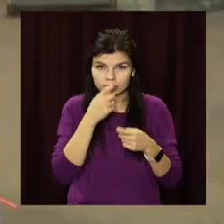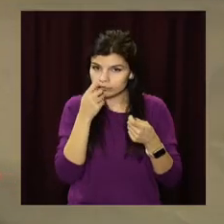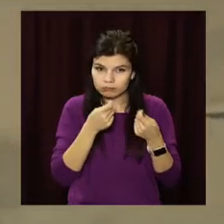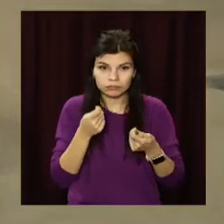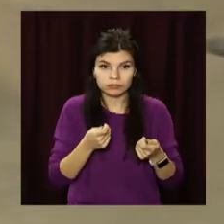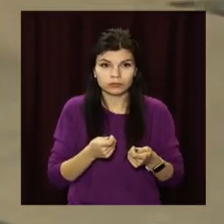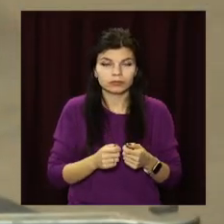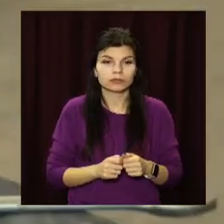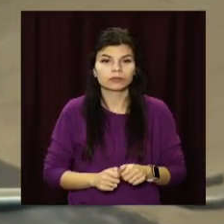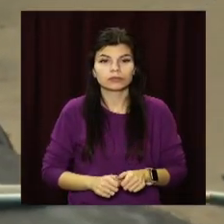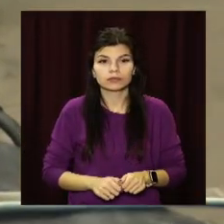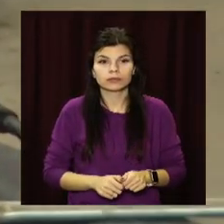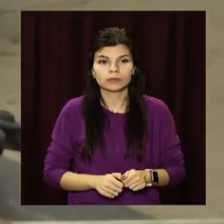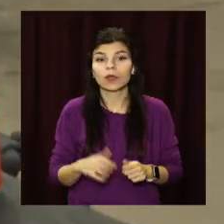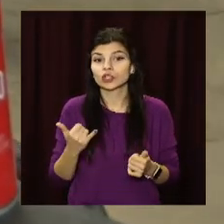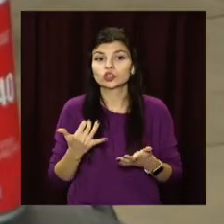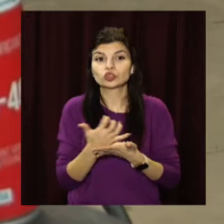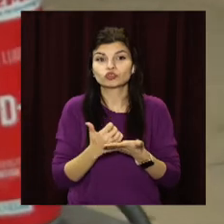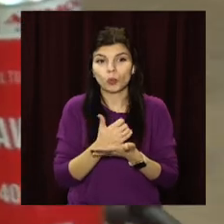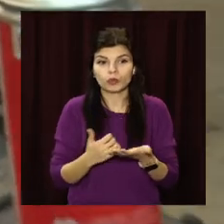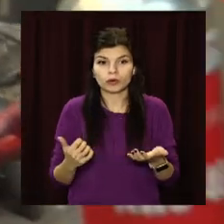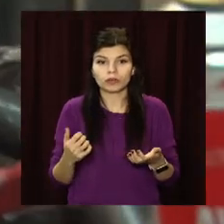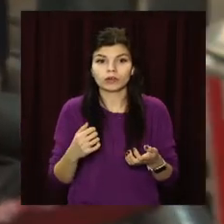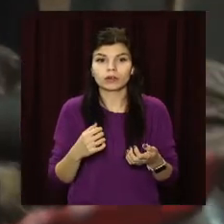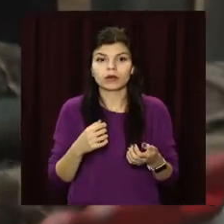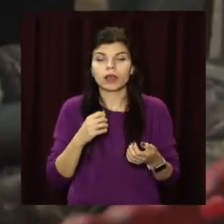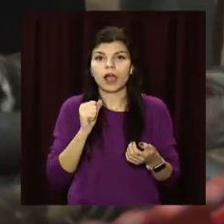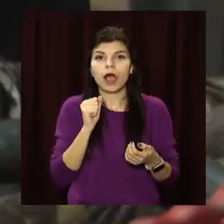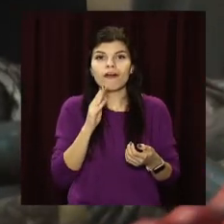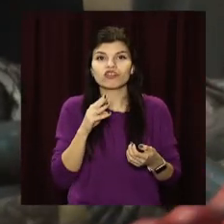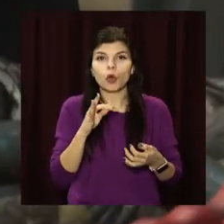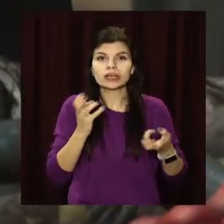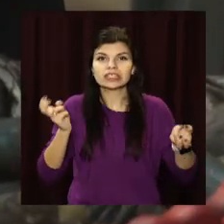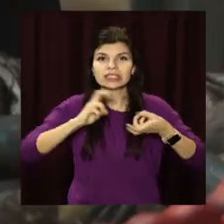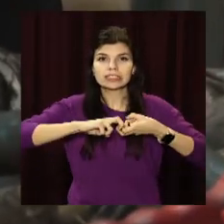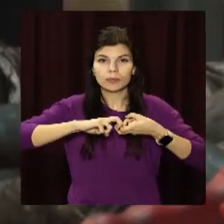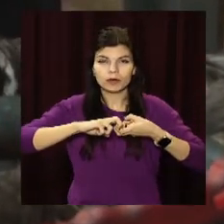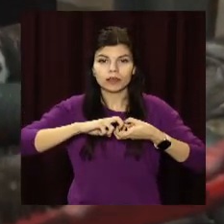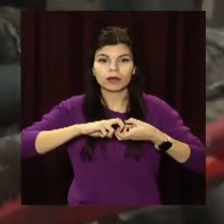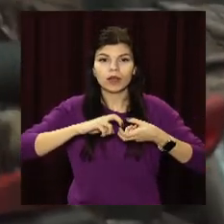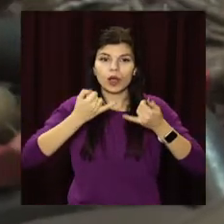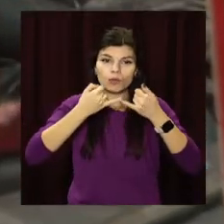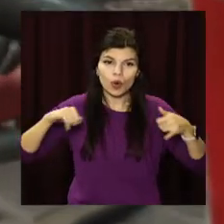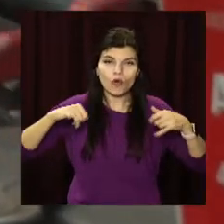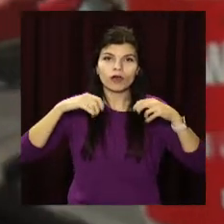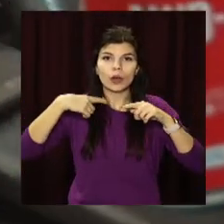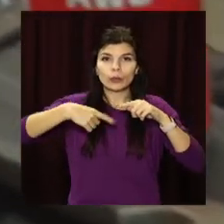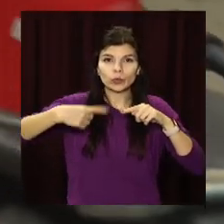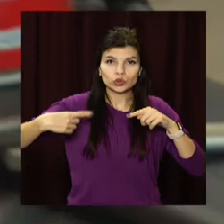Я зараз збираю автосцепку, трубопроводи, пружини.